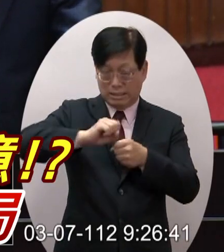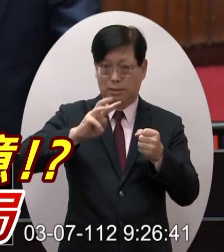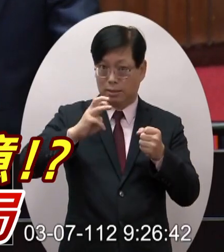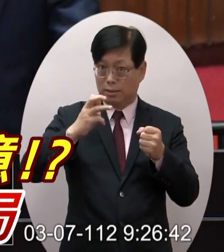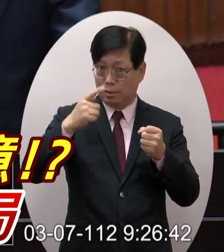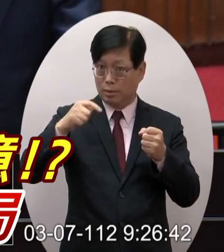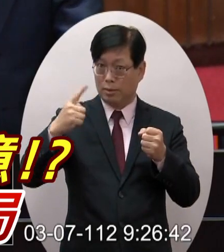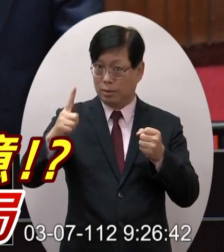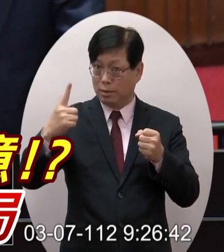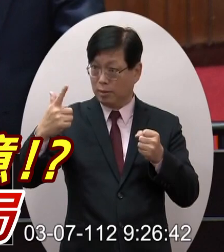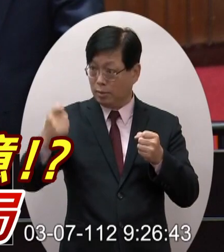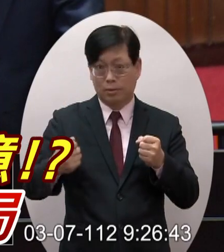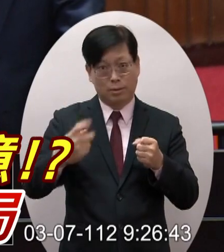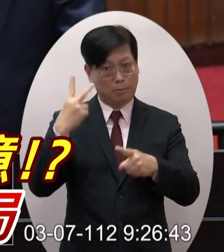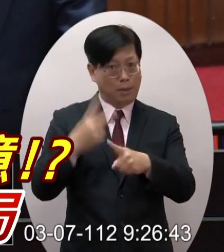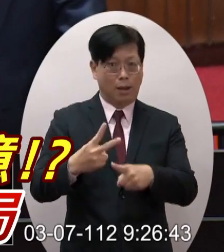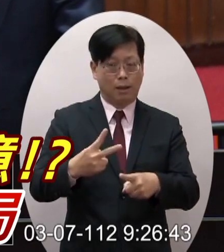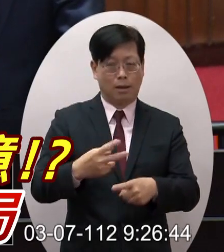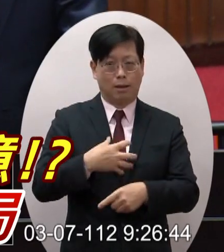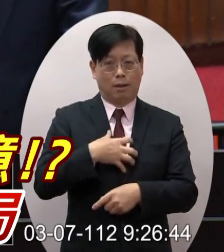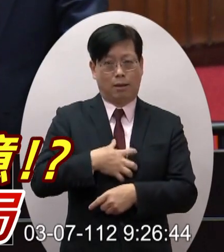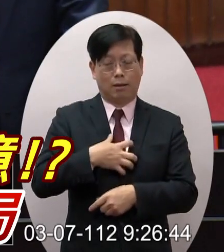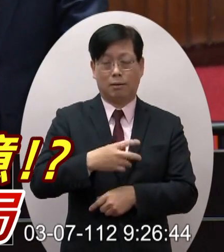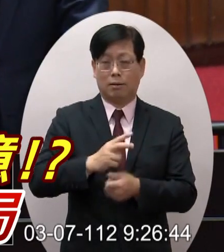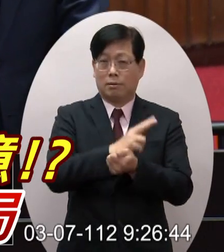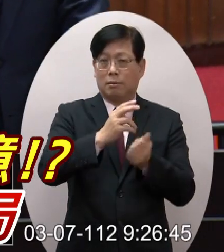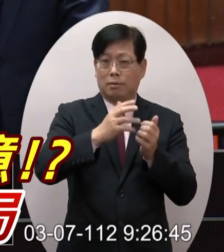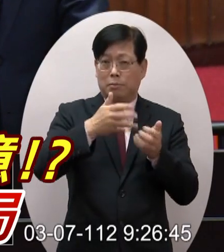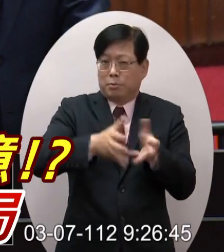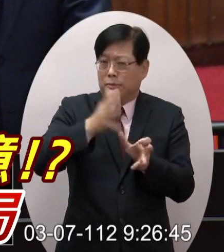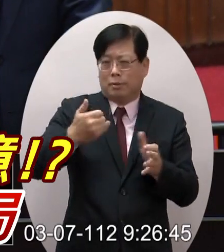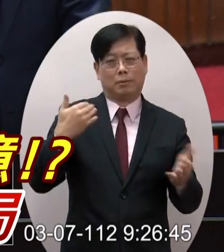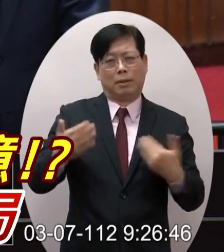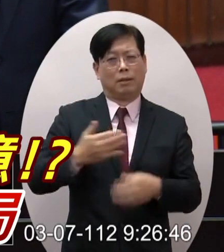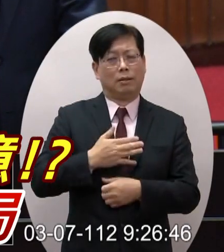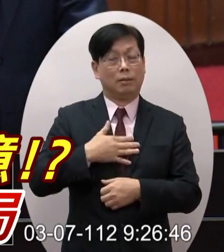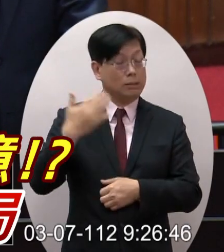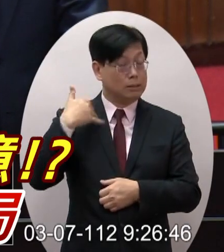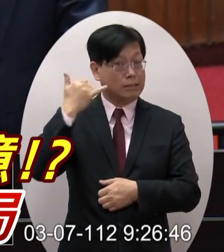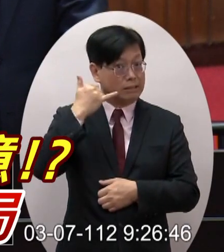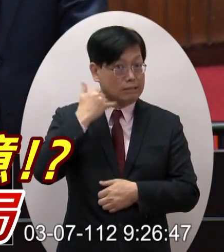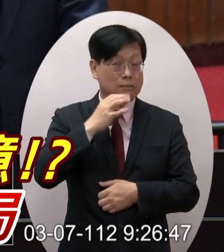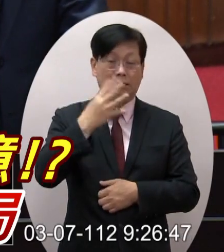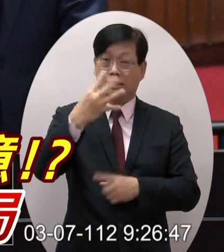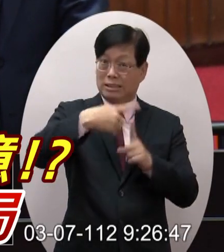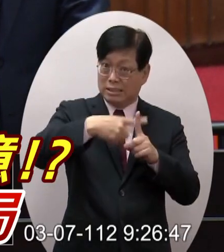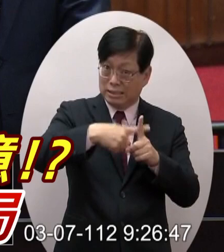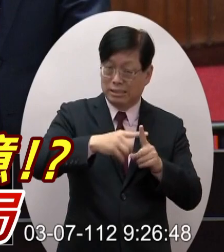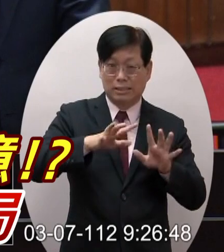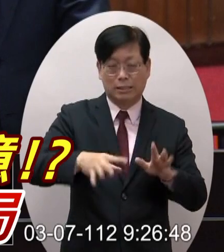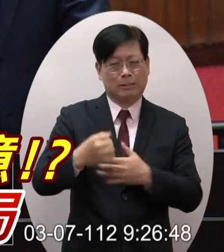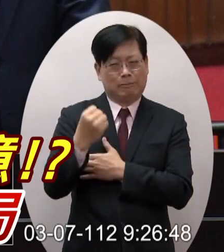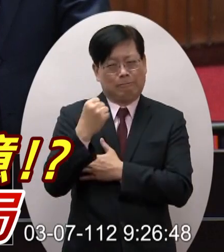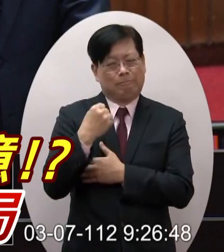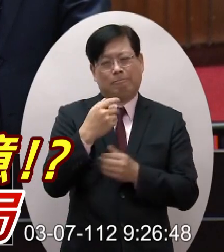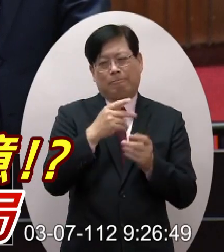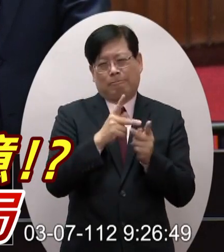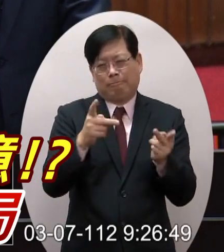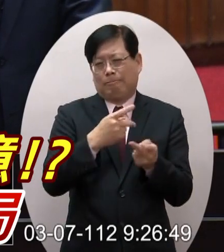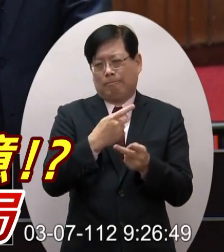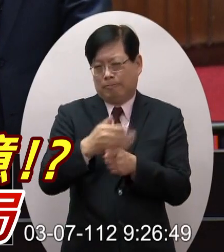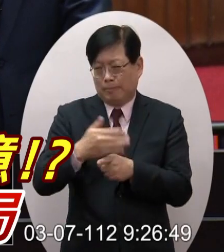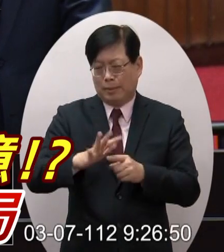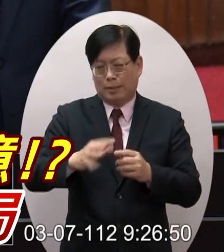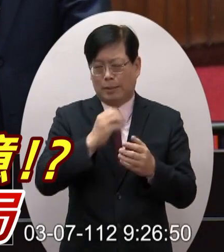36.16亿，整个配额款是增加2倍呢。林市长最清楚啊，林部长最清楚嘛。基隆本来是4级的财政，在你努力的还款之下，现在变